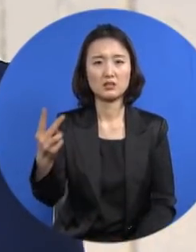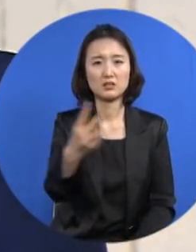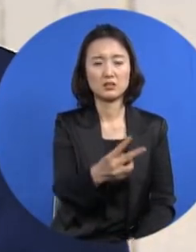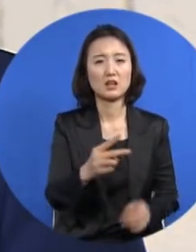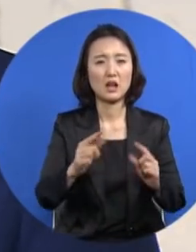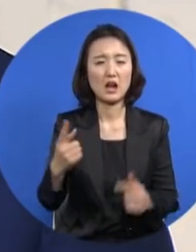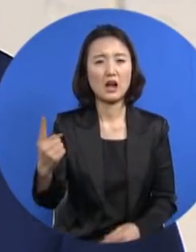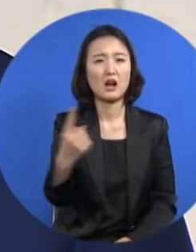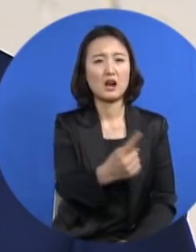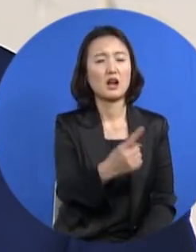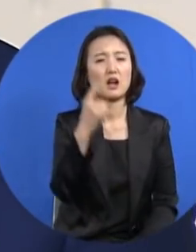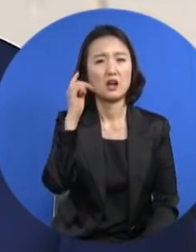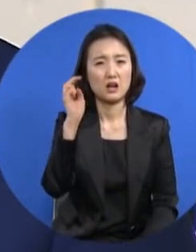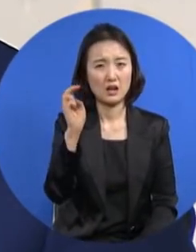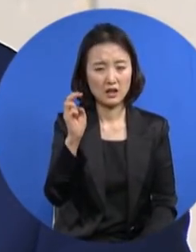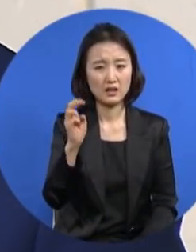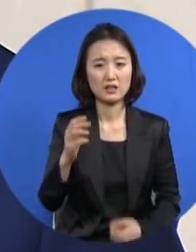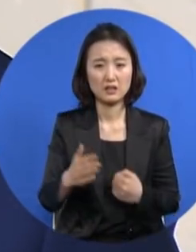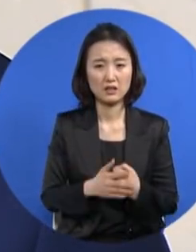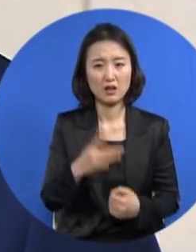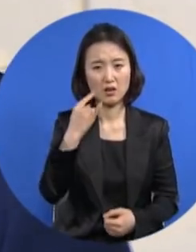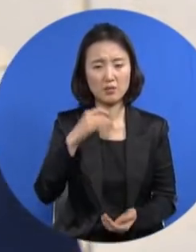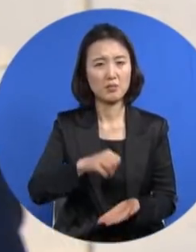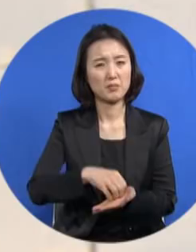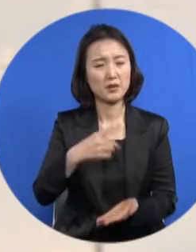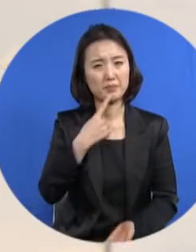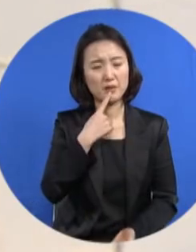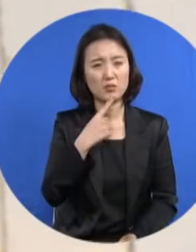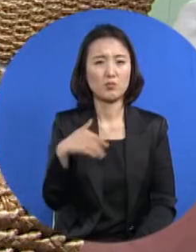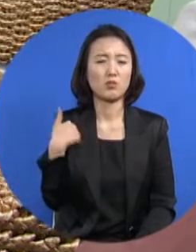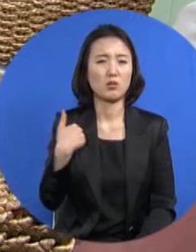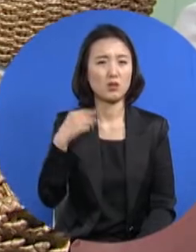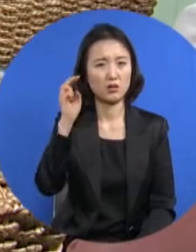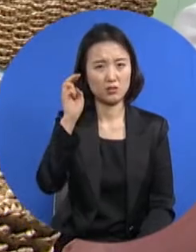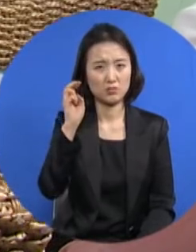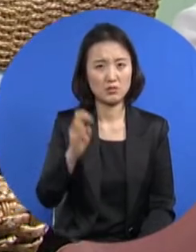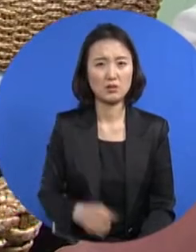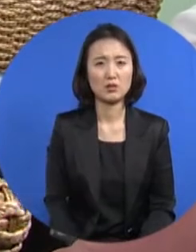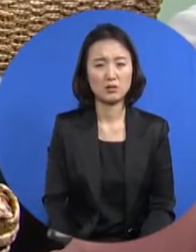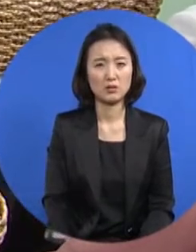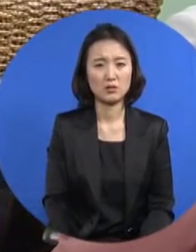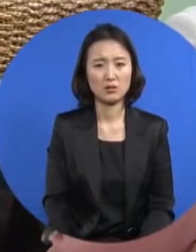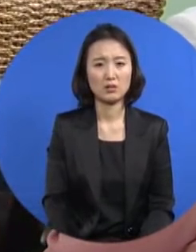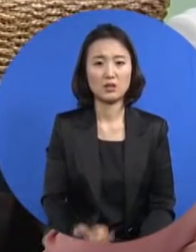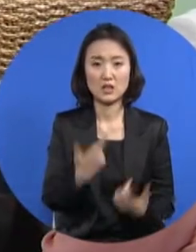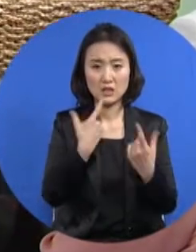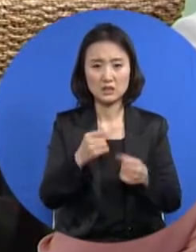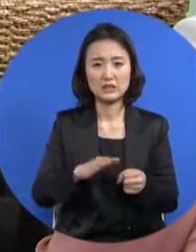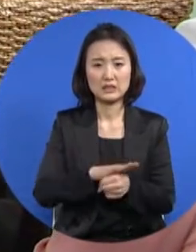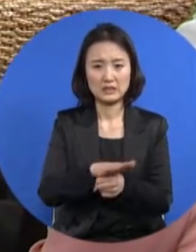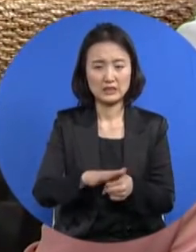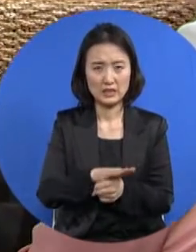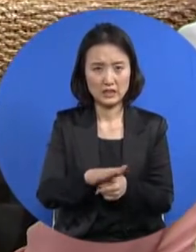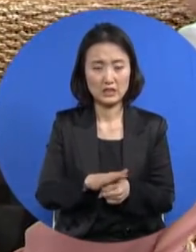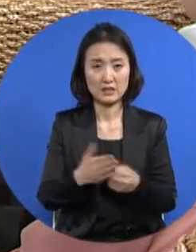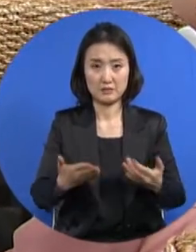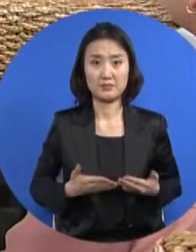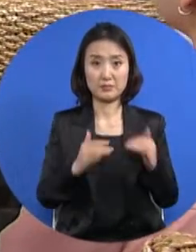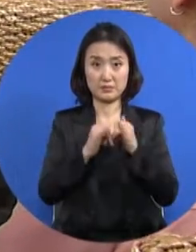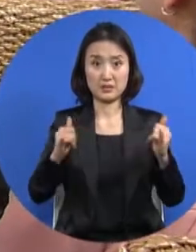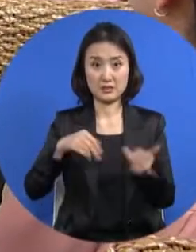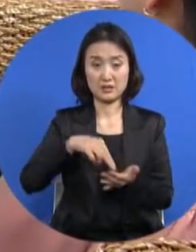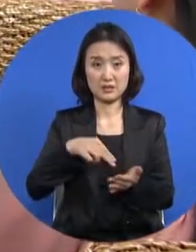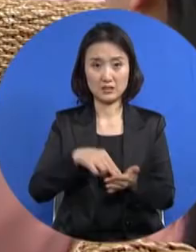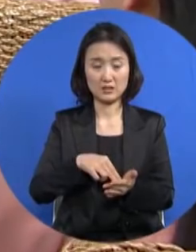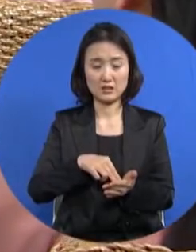걸요. 그래서 엄마는 아마 그 단팥빵 맛을 잘 몰랐을 거예요. 이런 사랑을 받고 난 사람이 넘어졌을 때 일어날